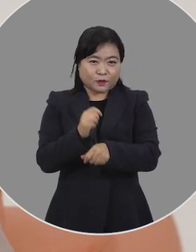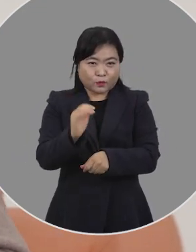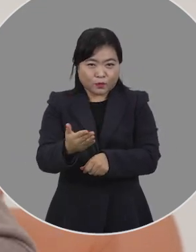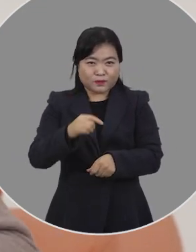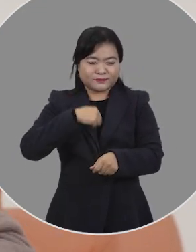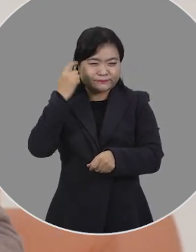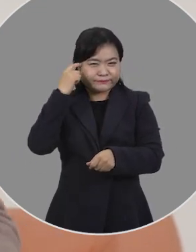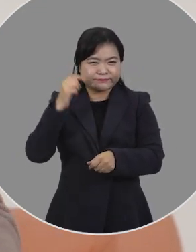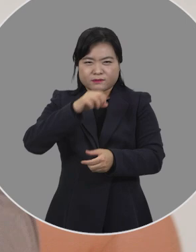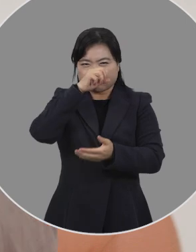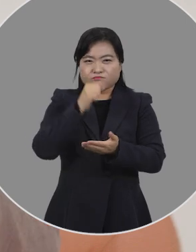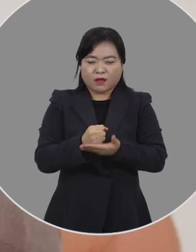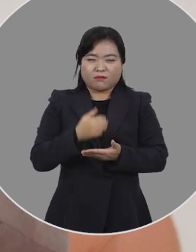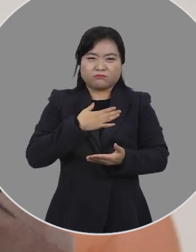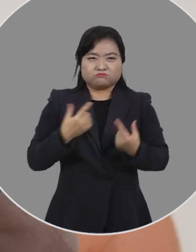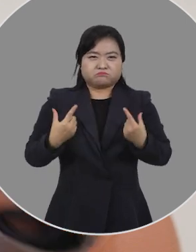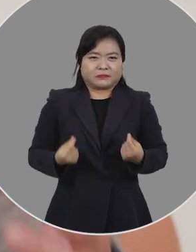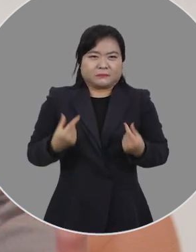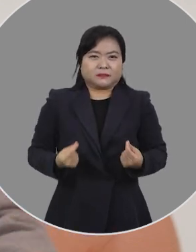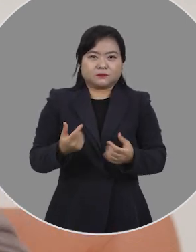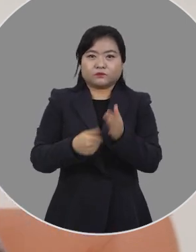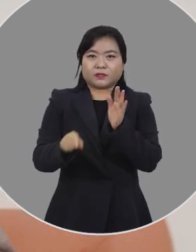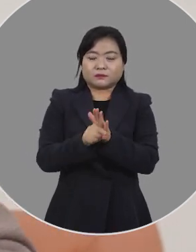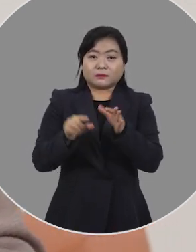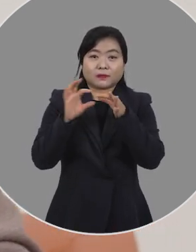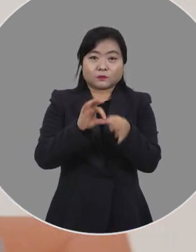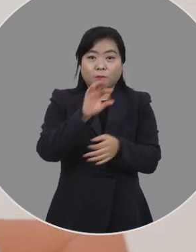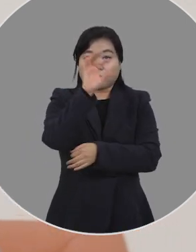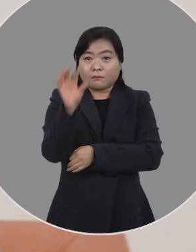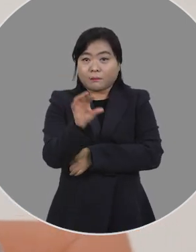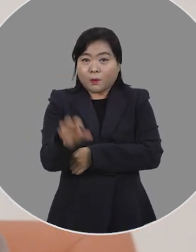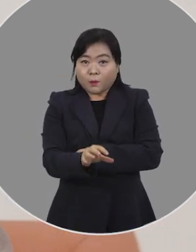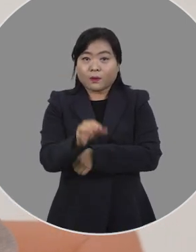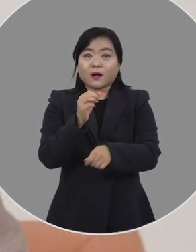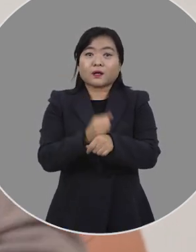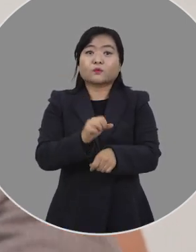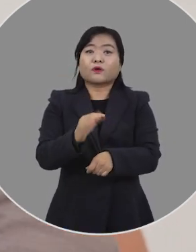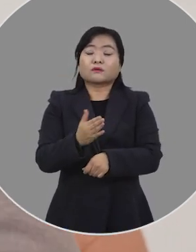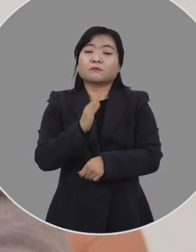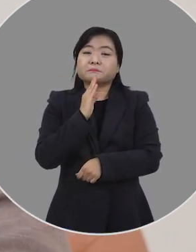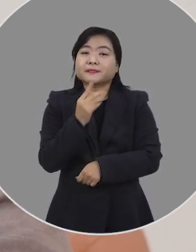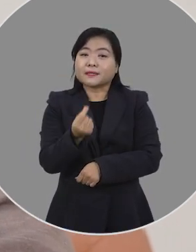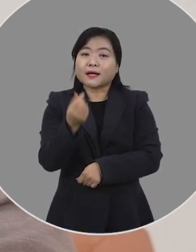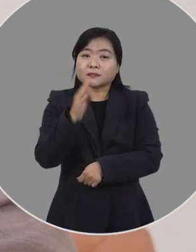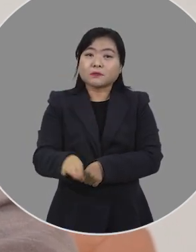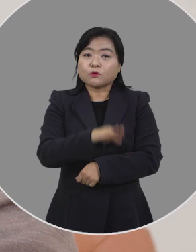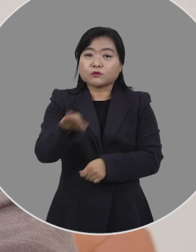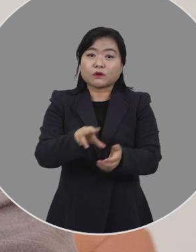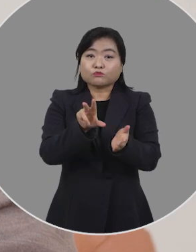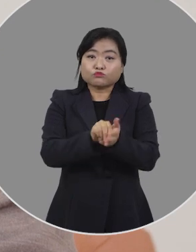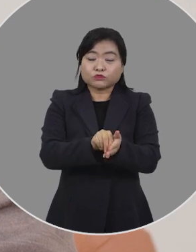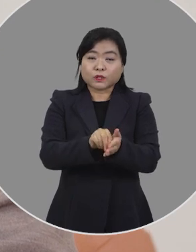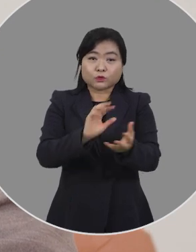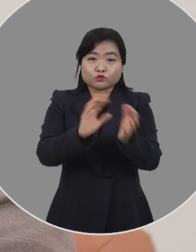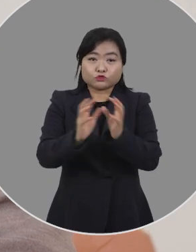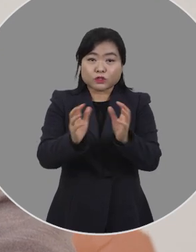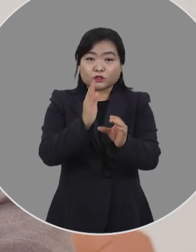그다음에 그거를 정당화하기 위해서 계속해서 이제 같은 걸 반복하는 그런 면이 있는데 우리가 문제 삼고 있는 혐오는